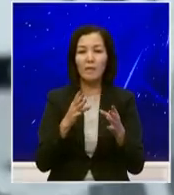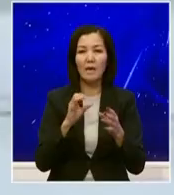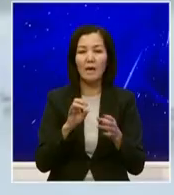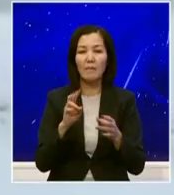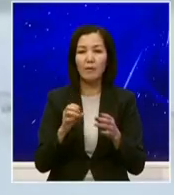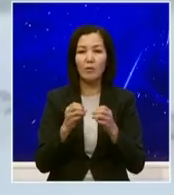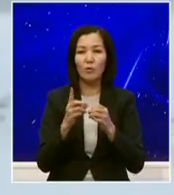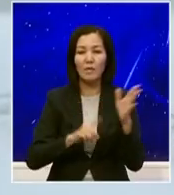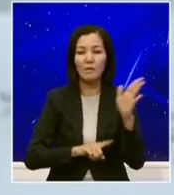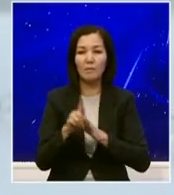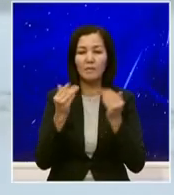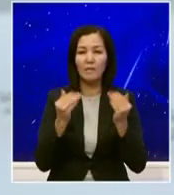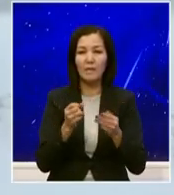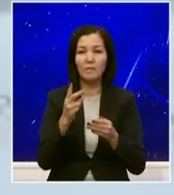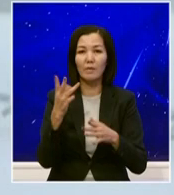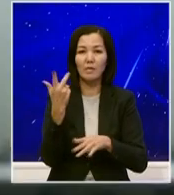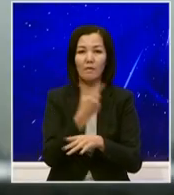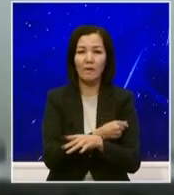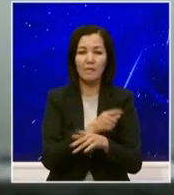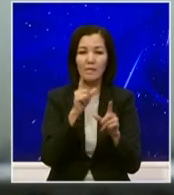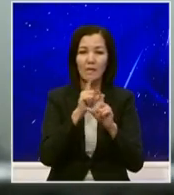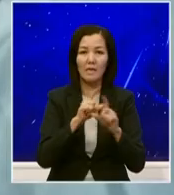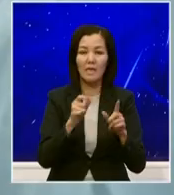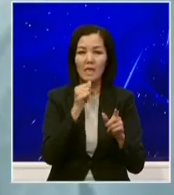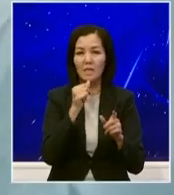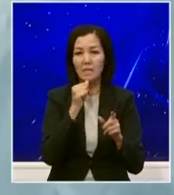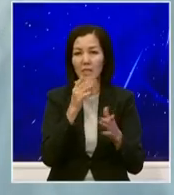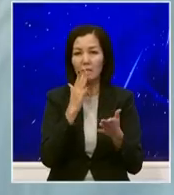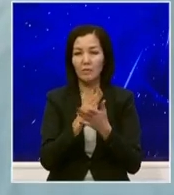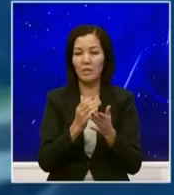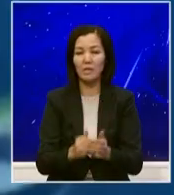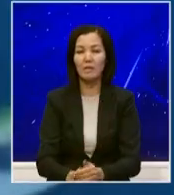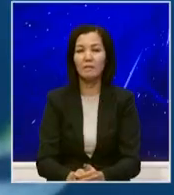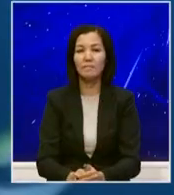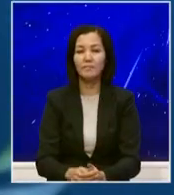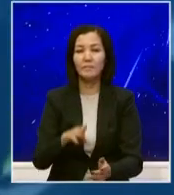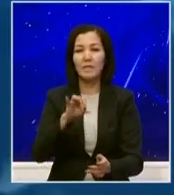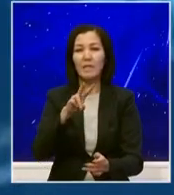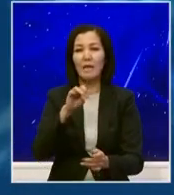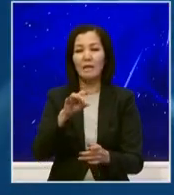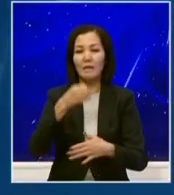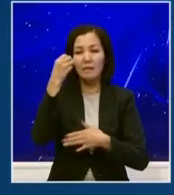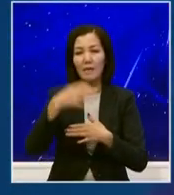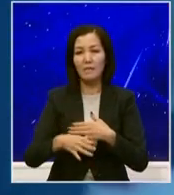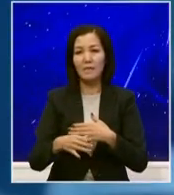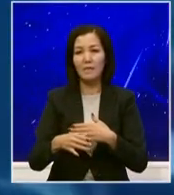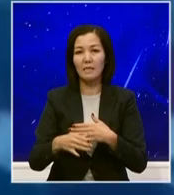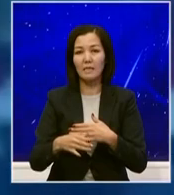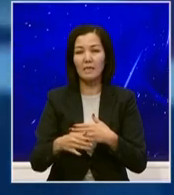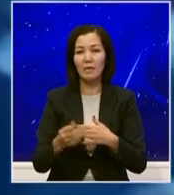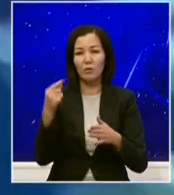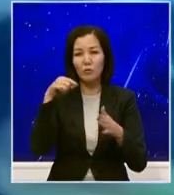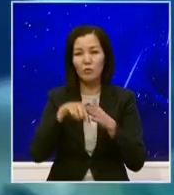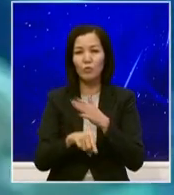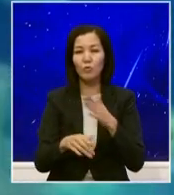12-сіне басталады. Қазір елде бірнеше вакцина клиникалық сынақтың соңғы сатысынан өтіп жатыр. Таиланд астанасы Бангкокта сүңгір аяз ата пайда